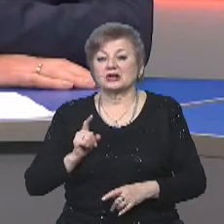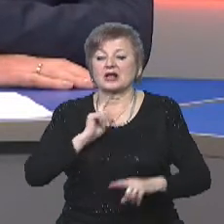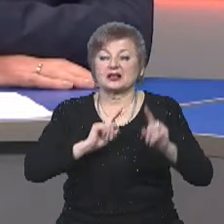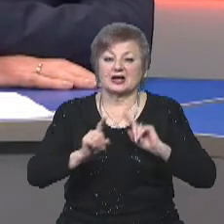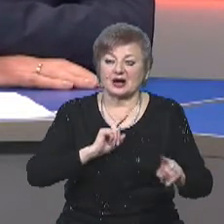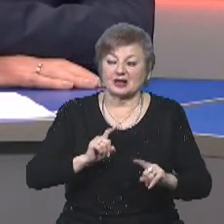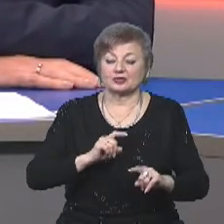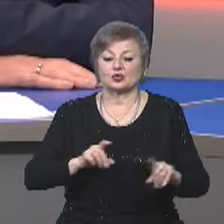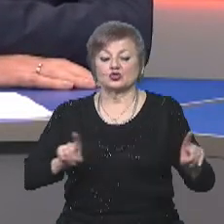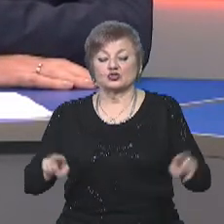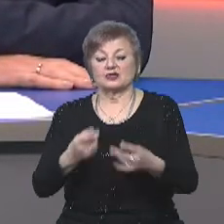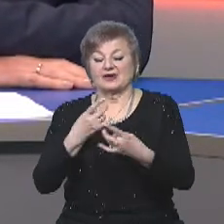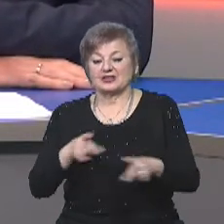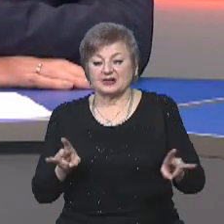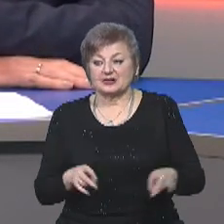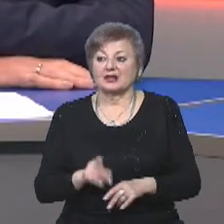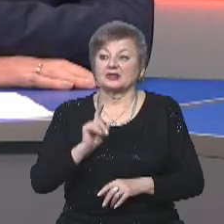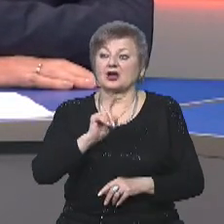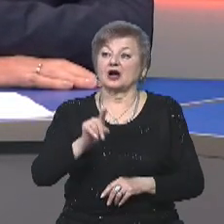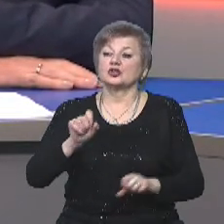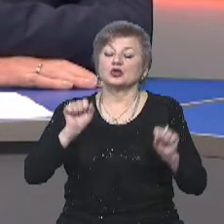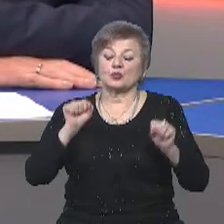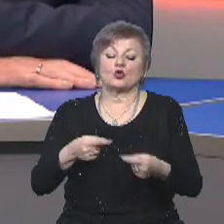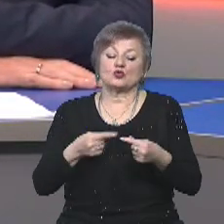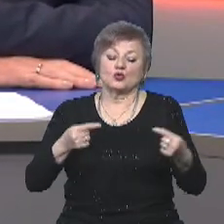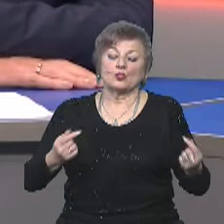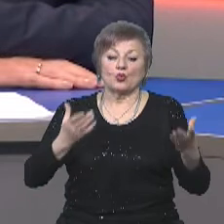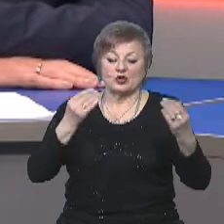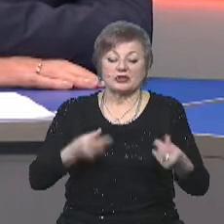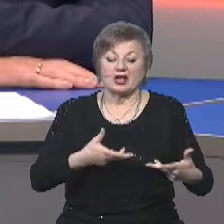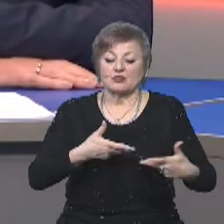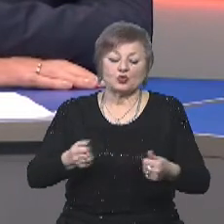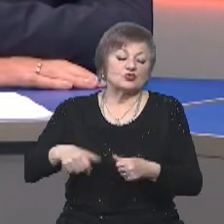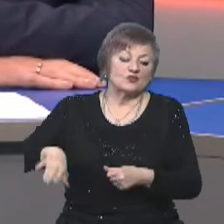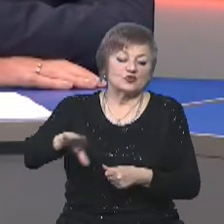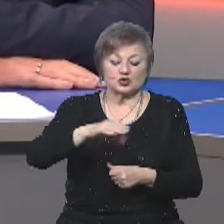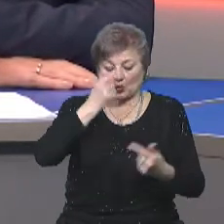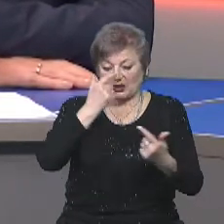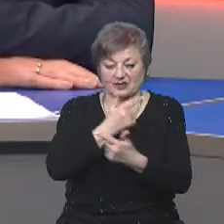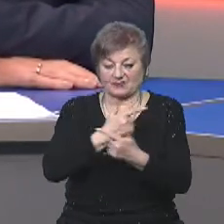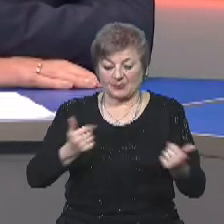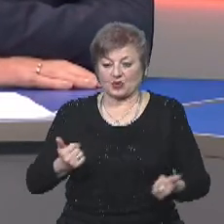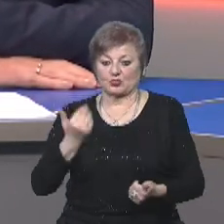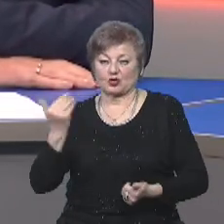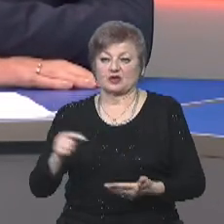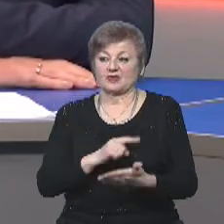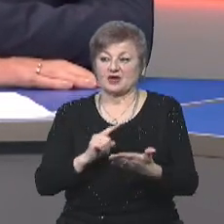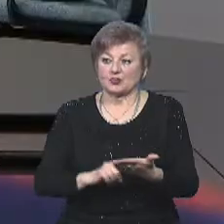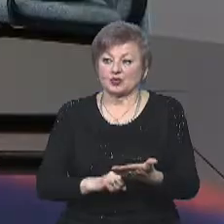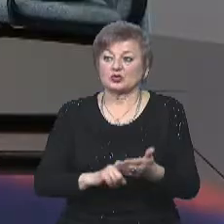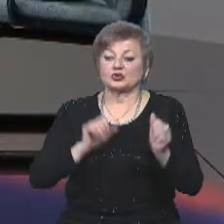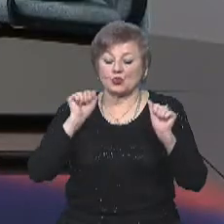надо ничего создавать. Они могут в любой день получить всю информацию исчерпывающую по их вопросам. И они